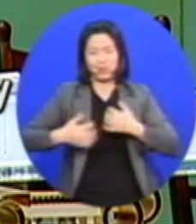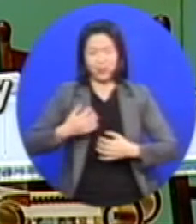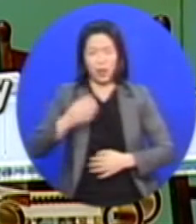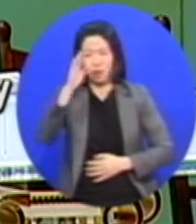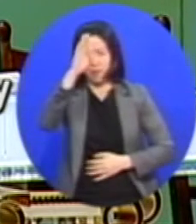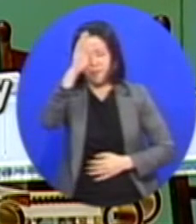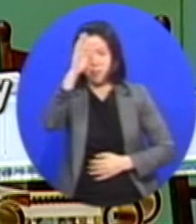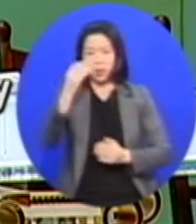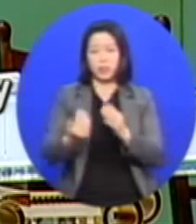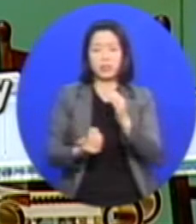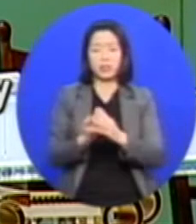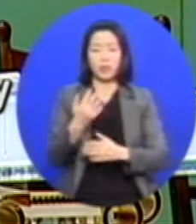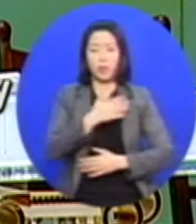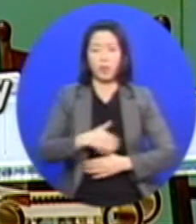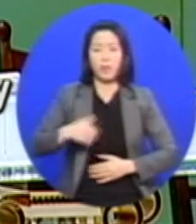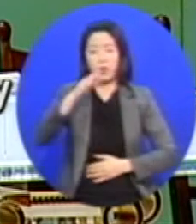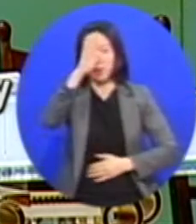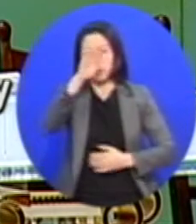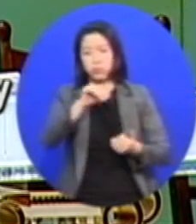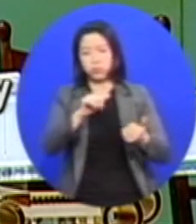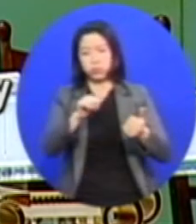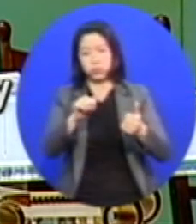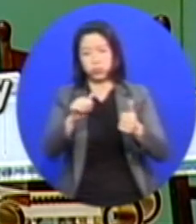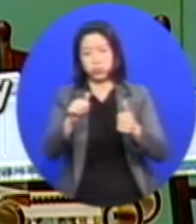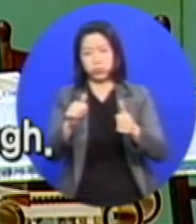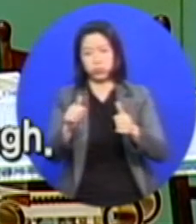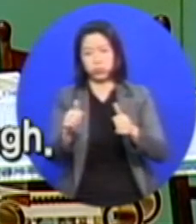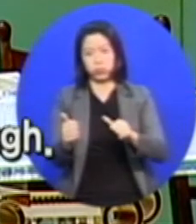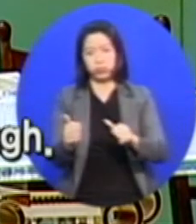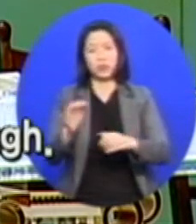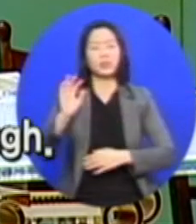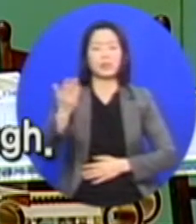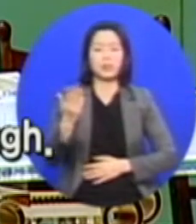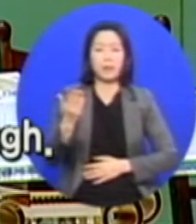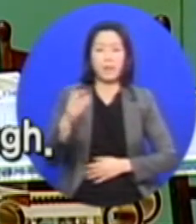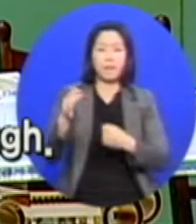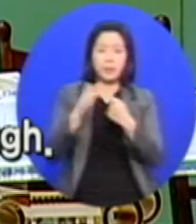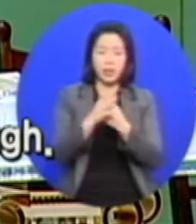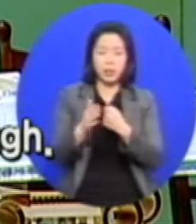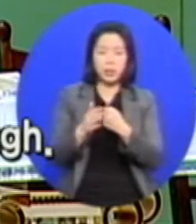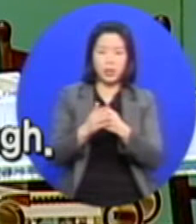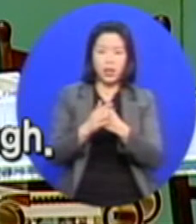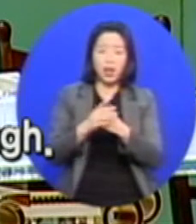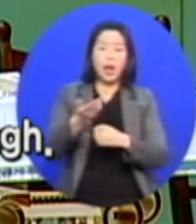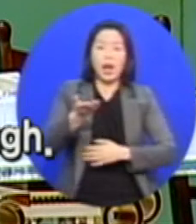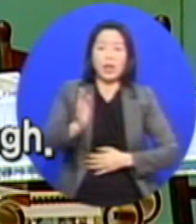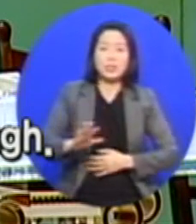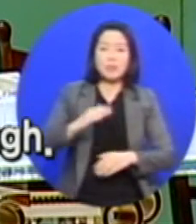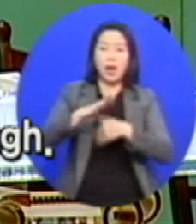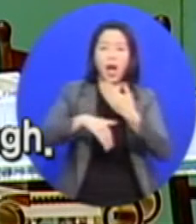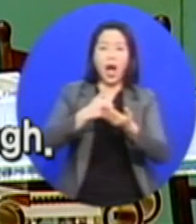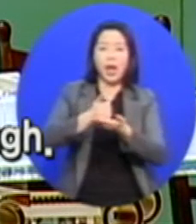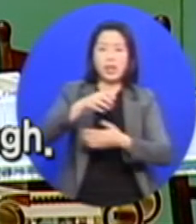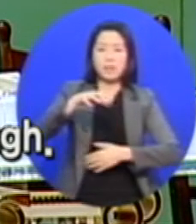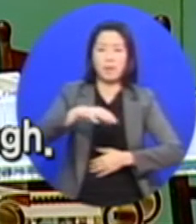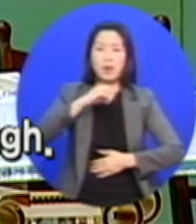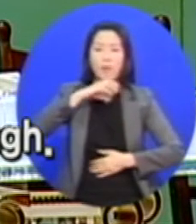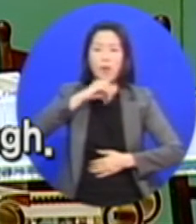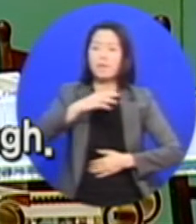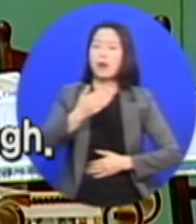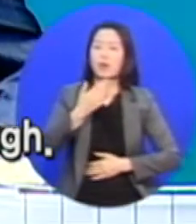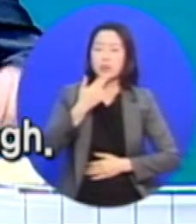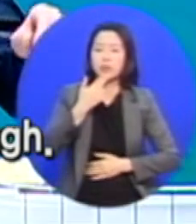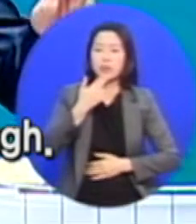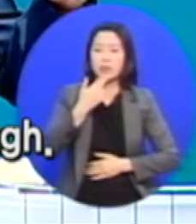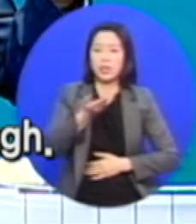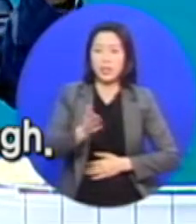온 몸이 병들어 죽어가는 겁니다 그래요 분 하나님의 앞에 엄마가 했어요 근데